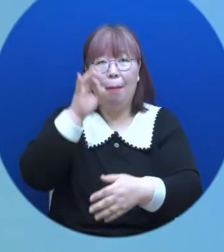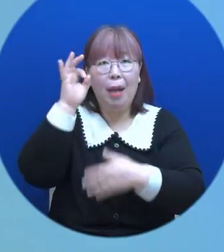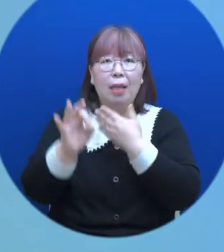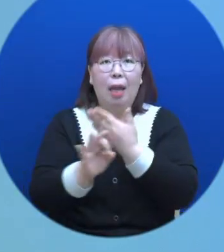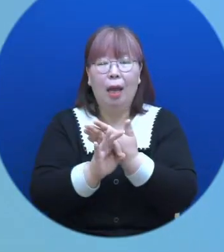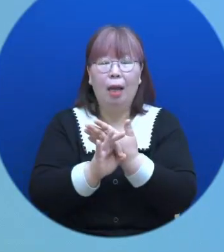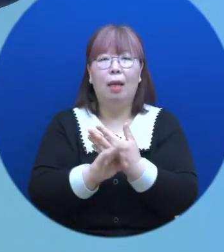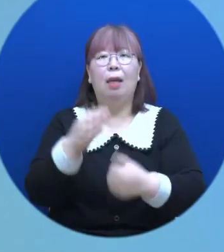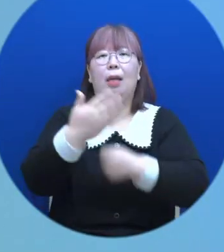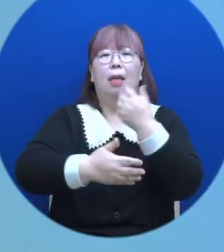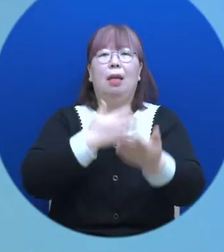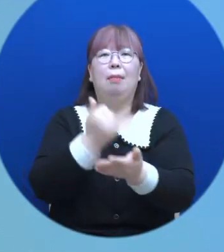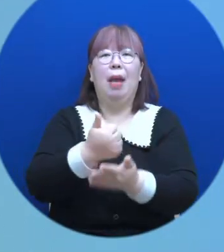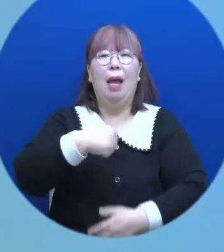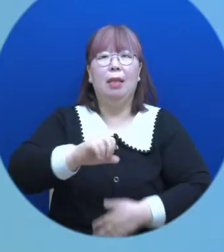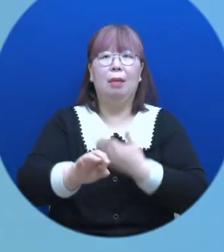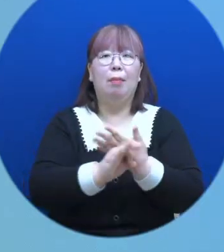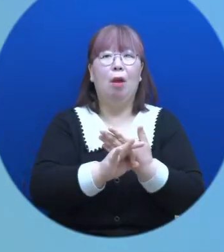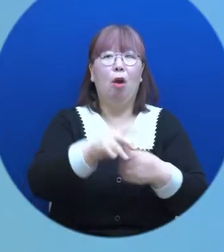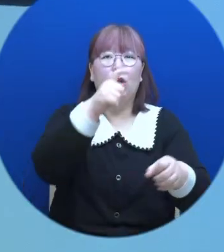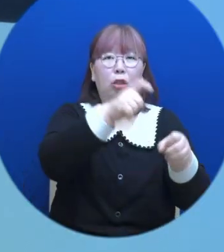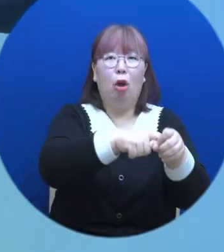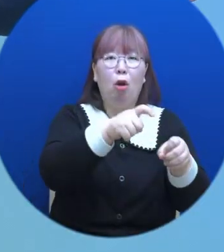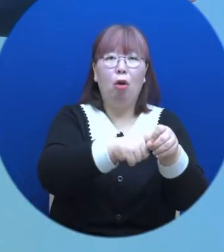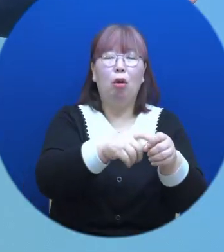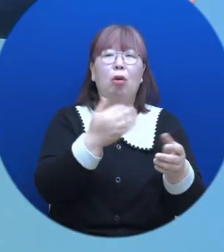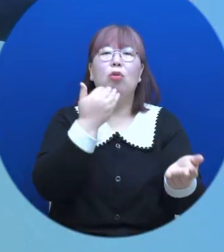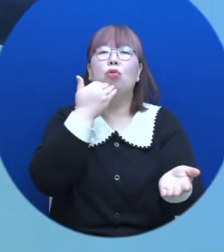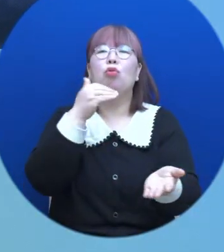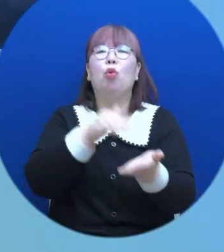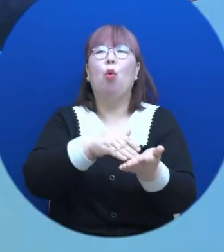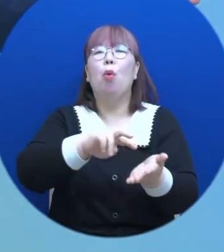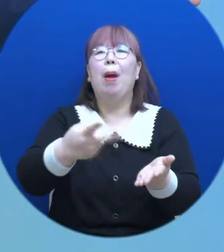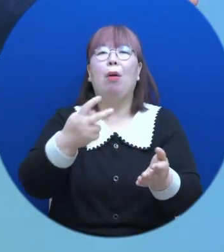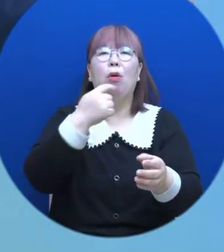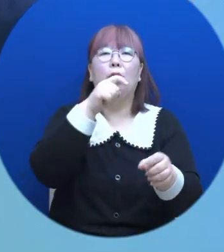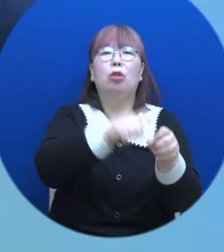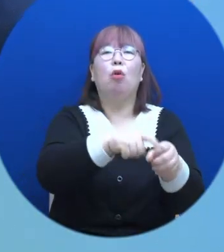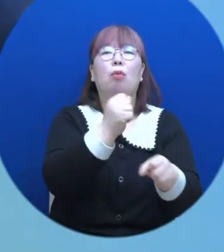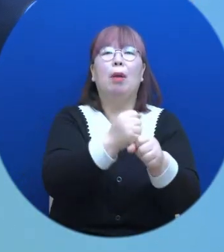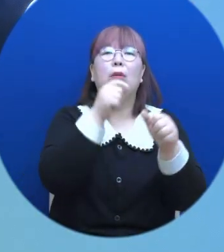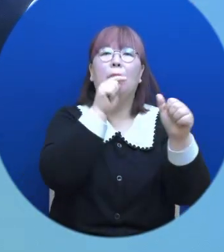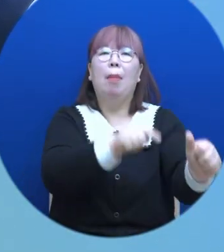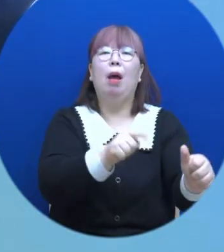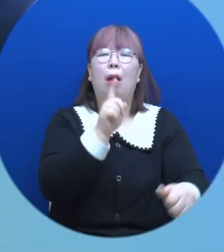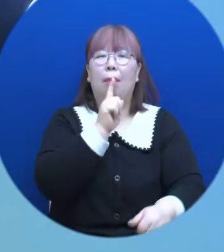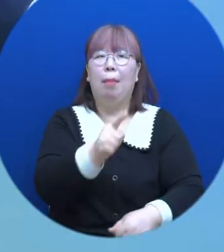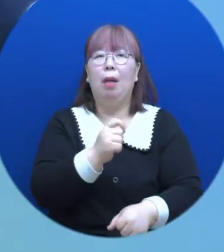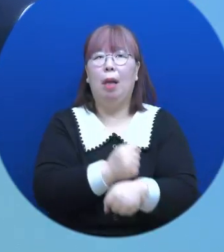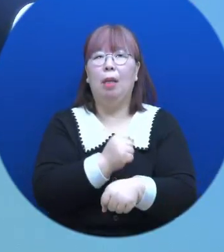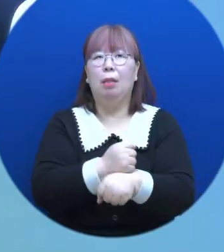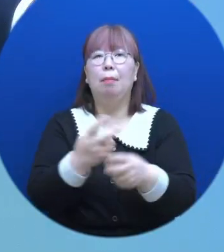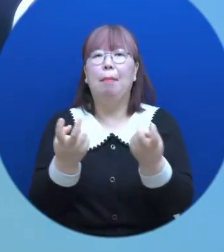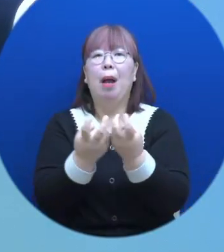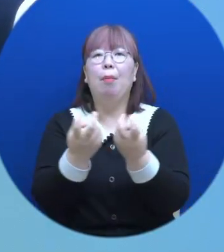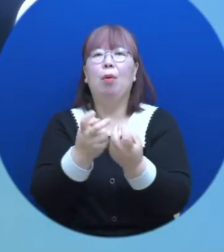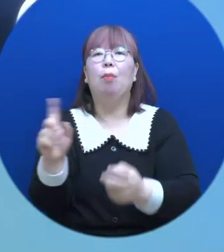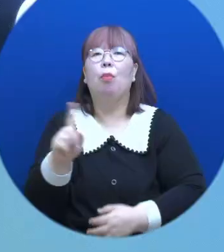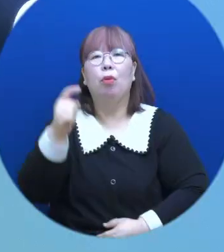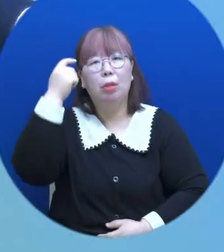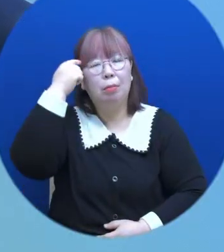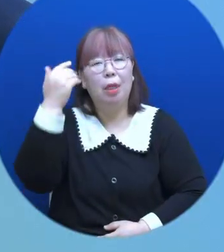돌을 명하여 떡덩이가 되게 하라. 시험에 올 때 예수님이 그 시험을 물리치는 방법이